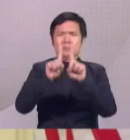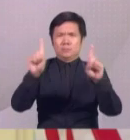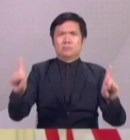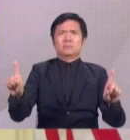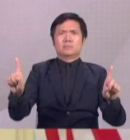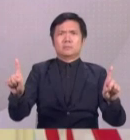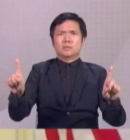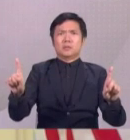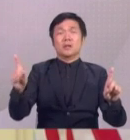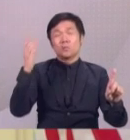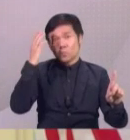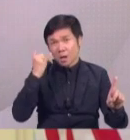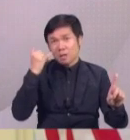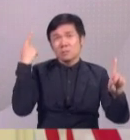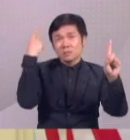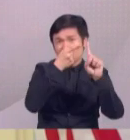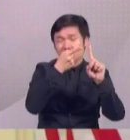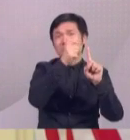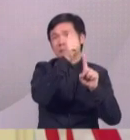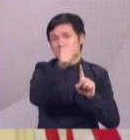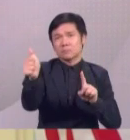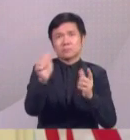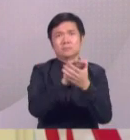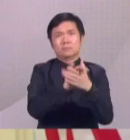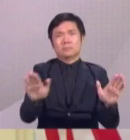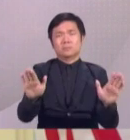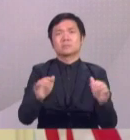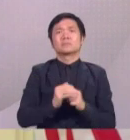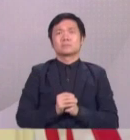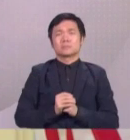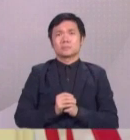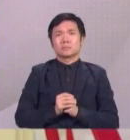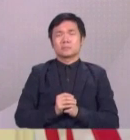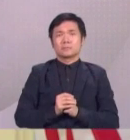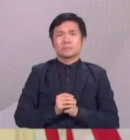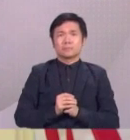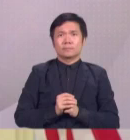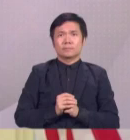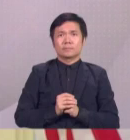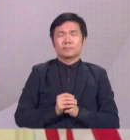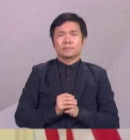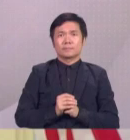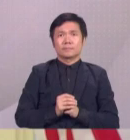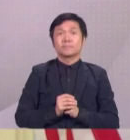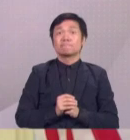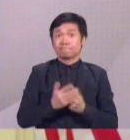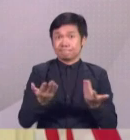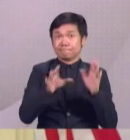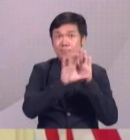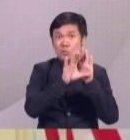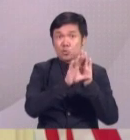kepentingan kesihatan mereka. Dan apabila kita membenarkan sebuah premis